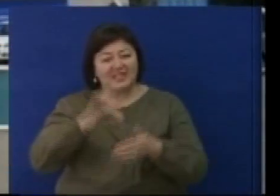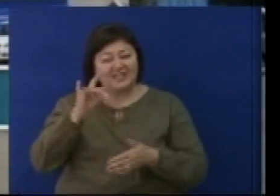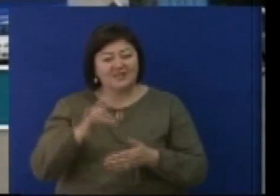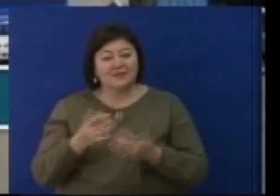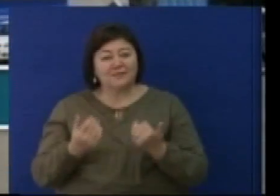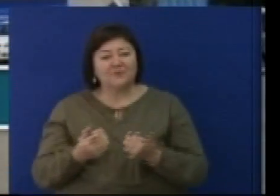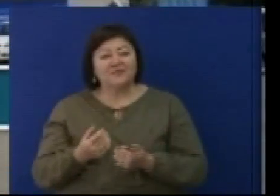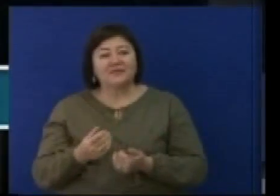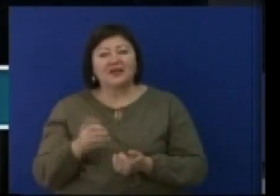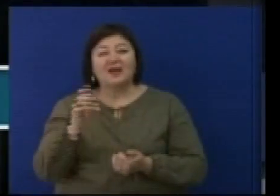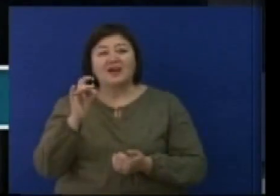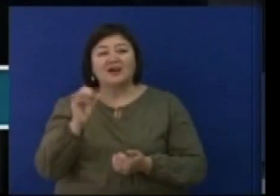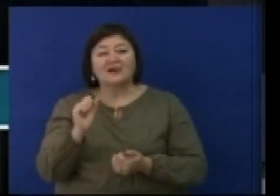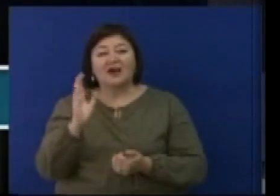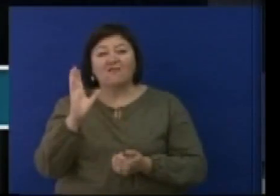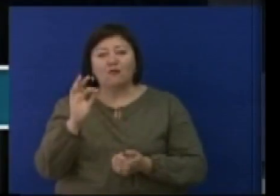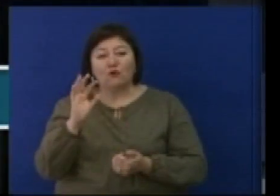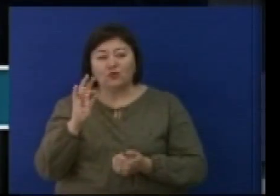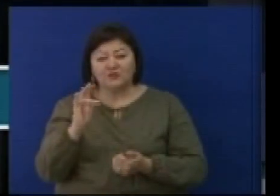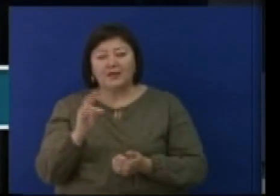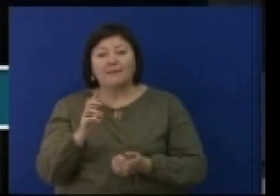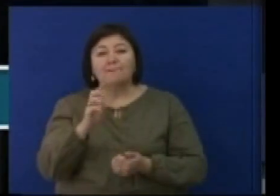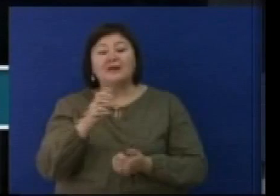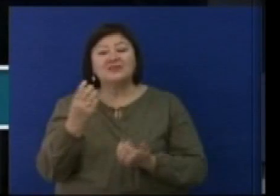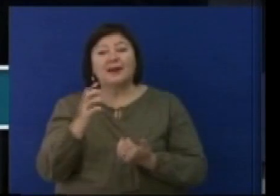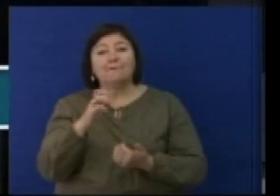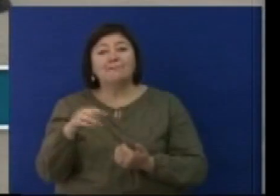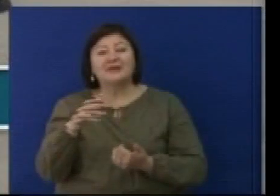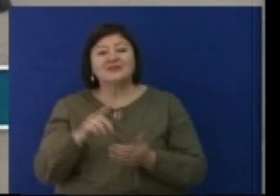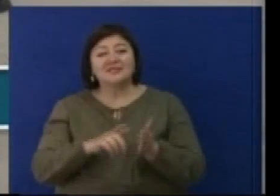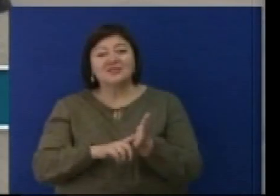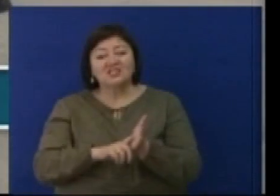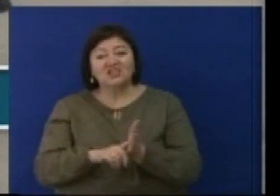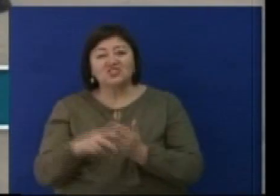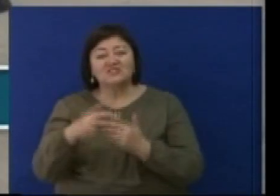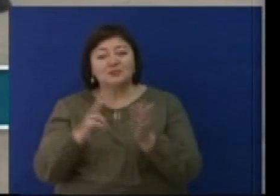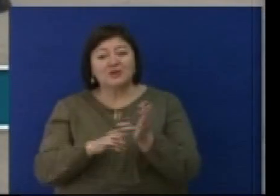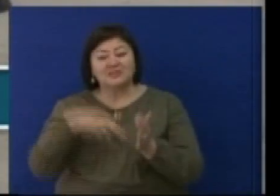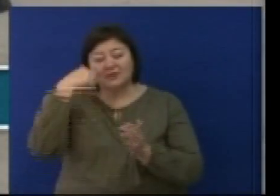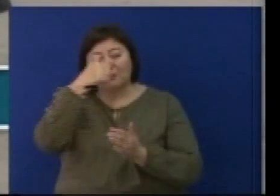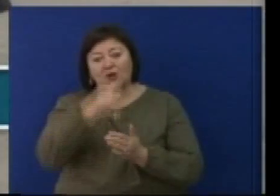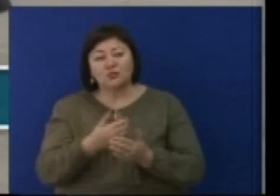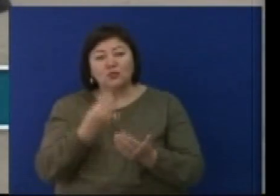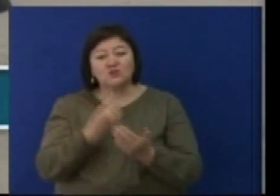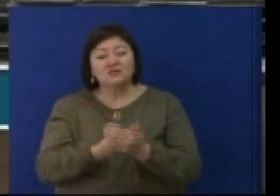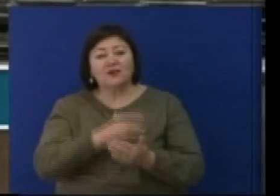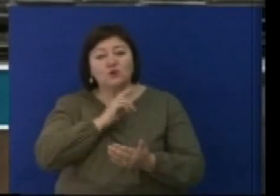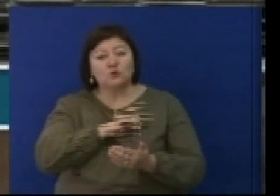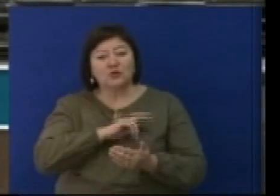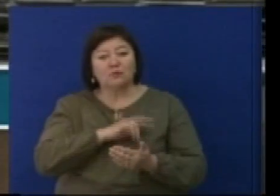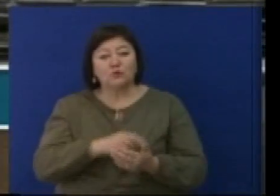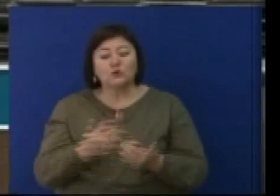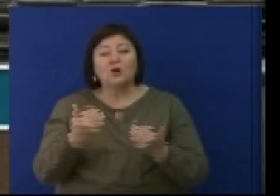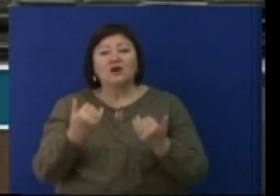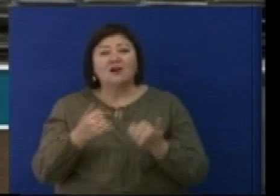Равон бренді Қазақстанда 2017 жылдан өз қызметін бастады. Осы мерзім ішінде аталмыш маркалы